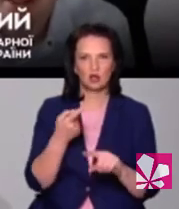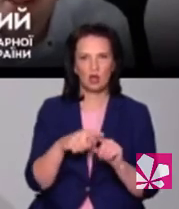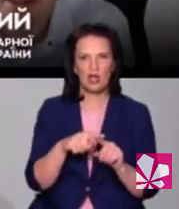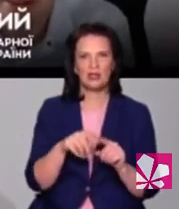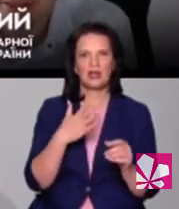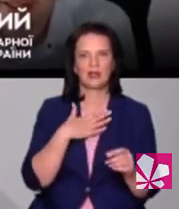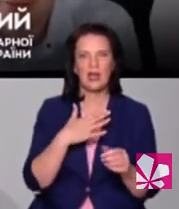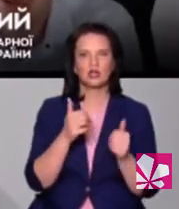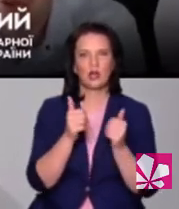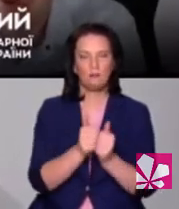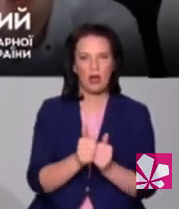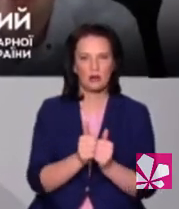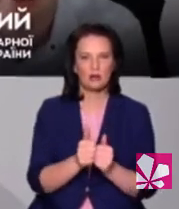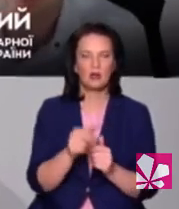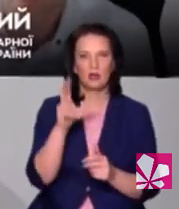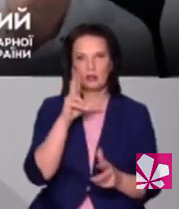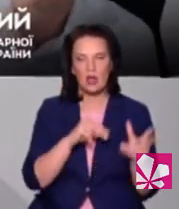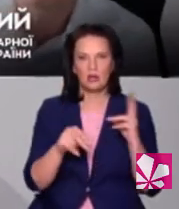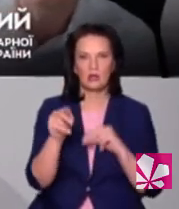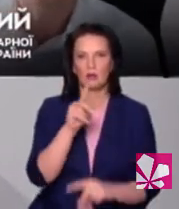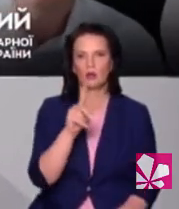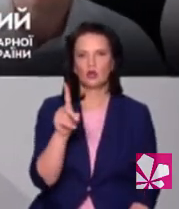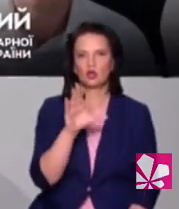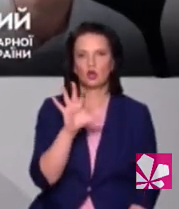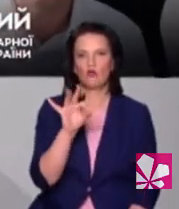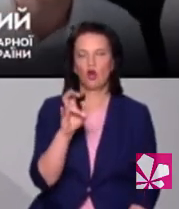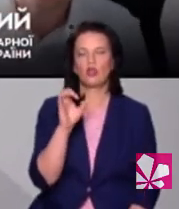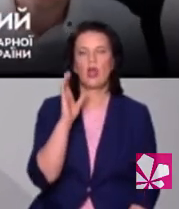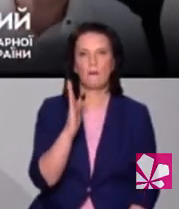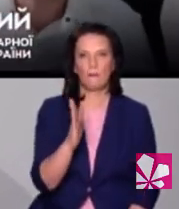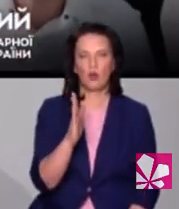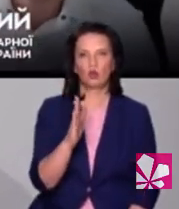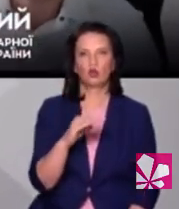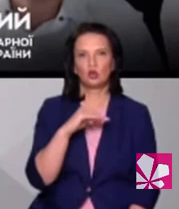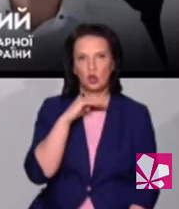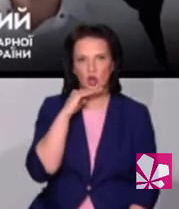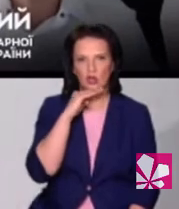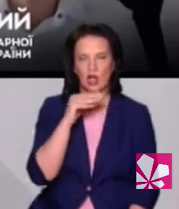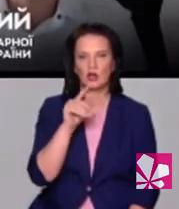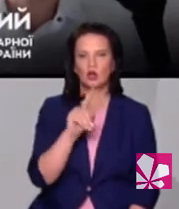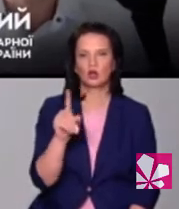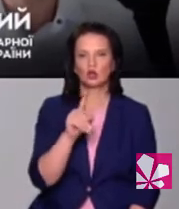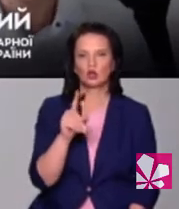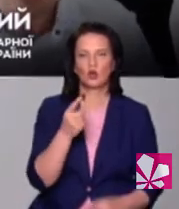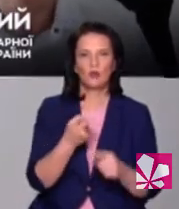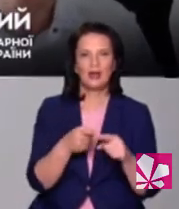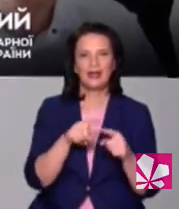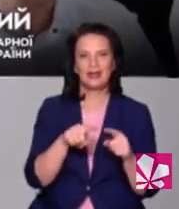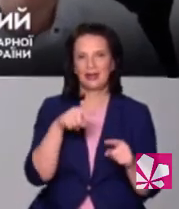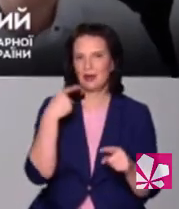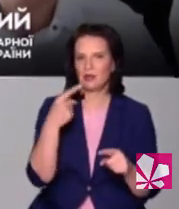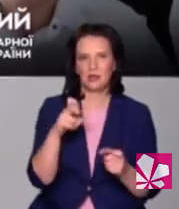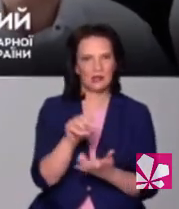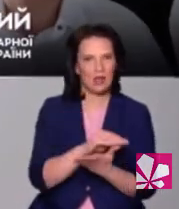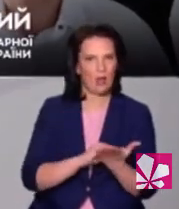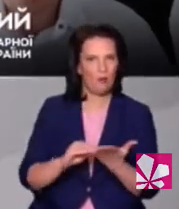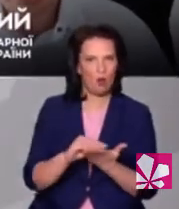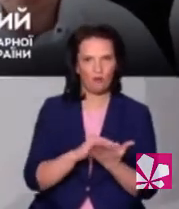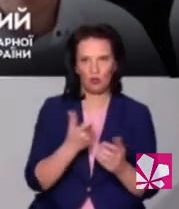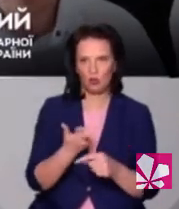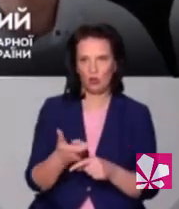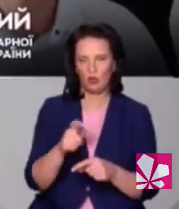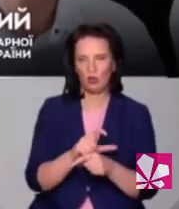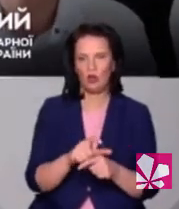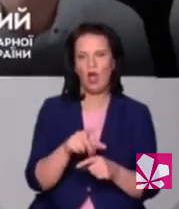і надіємося, що вона буде достатньою для того, щоб росіяни більше не повторювали, а в